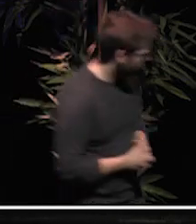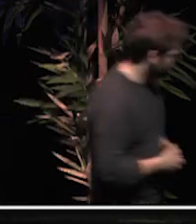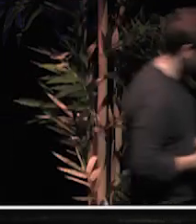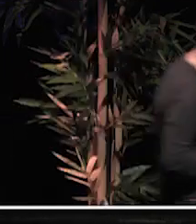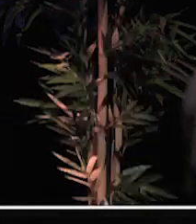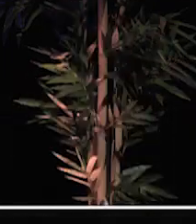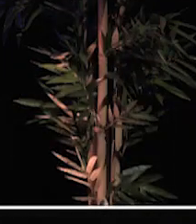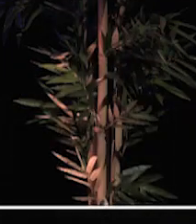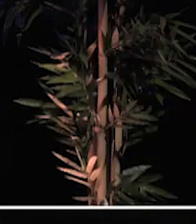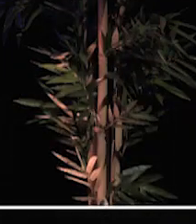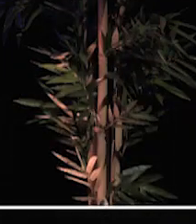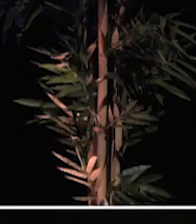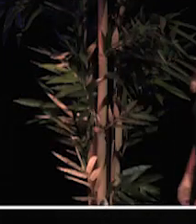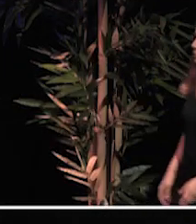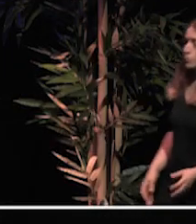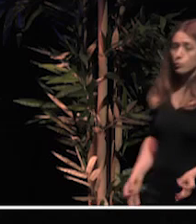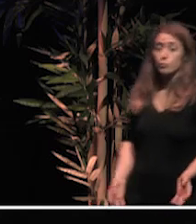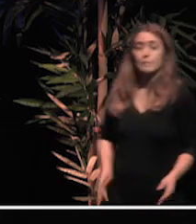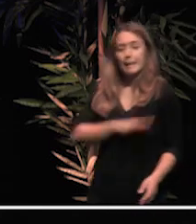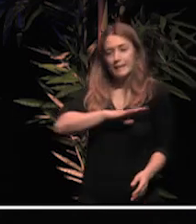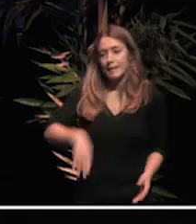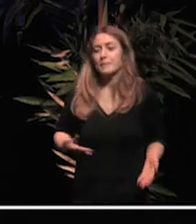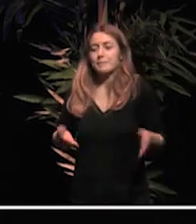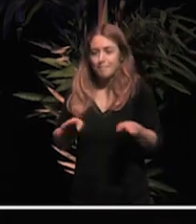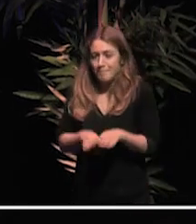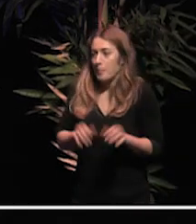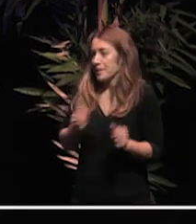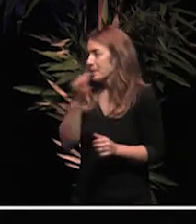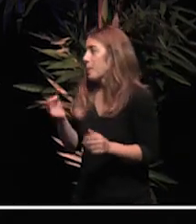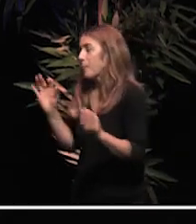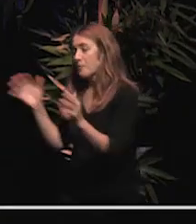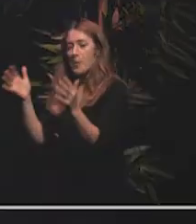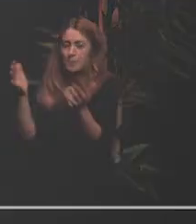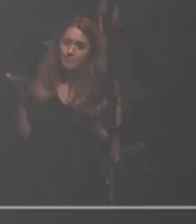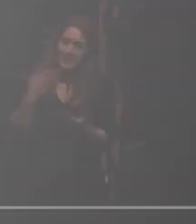là-dessus qu'on va se quitter, terminer. Et on dirait un certain bonheur. L'applaudir. Merci beaucoup,